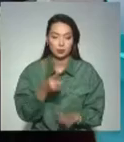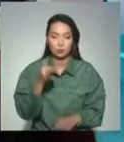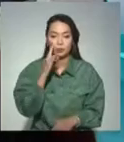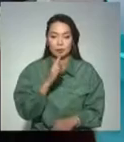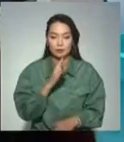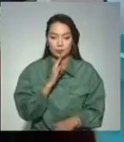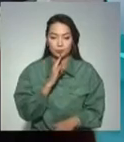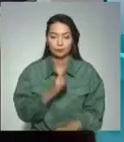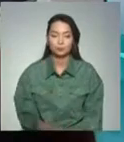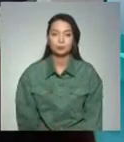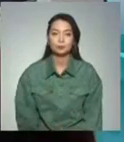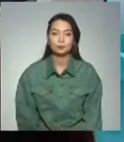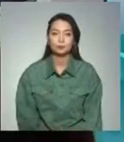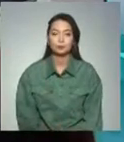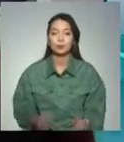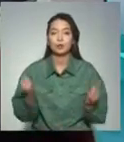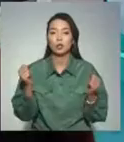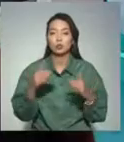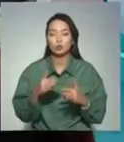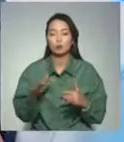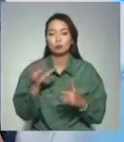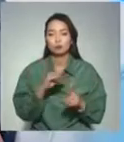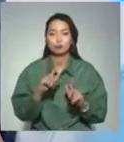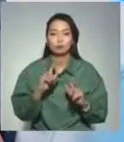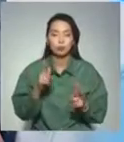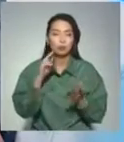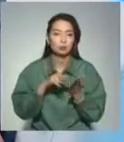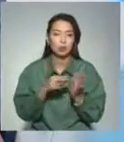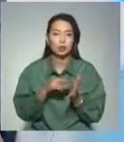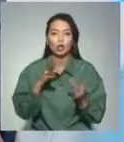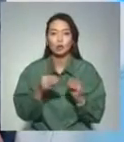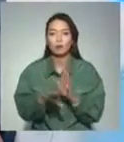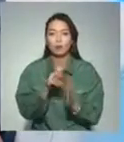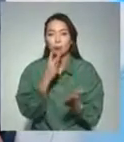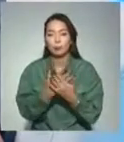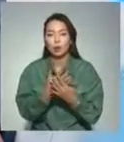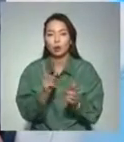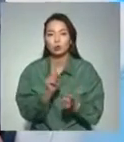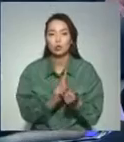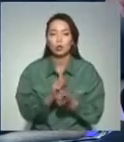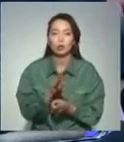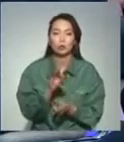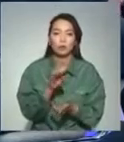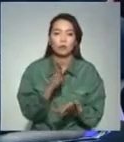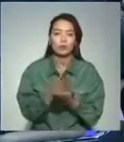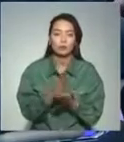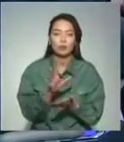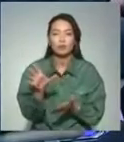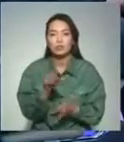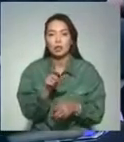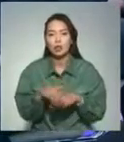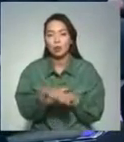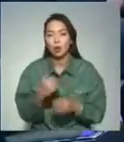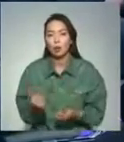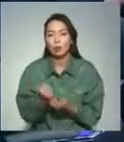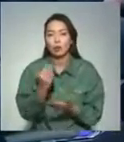Казахстан собравшиеся сошлись в одном результаты выборов показывают что курс реформ токаева имеет всенародную поддержку